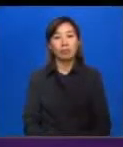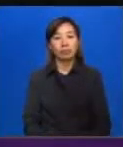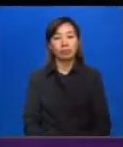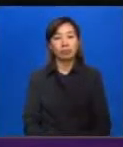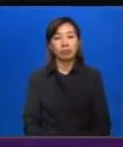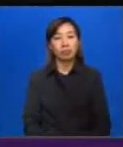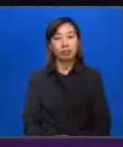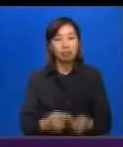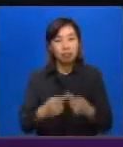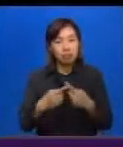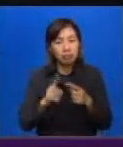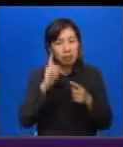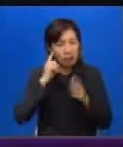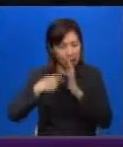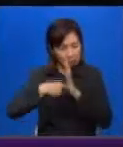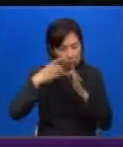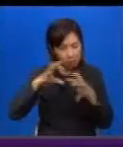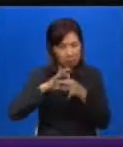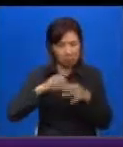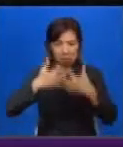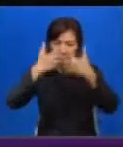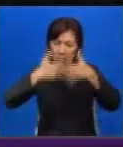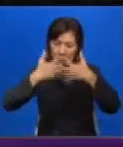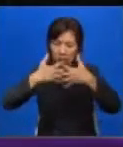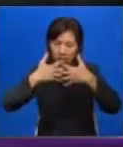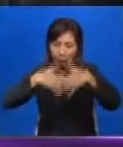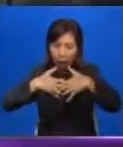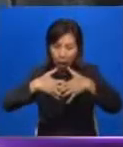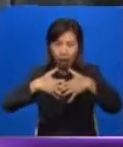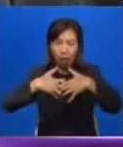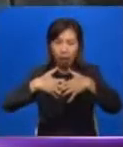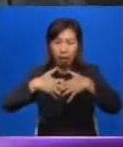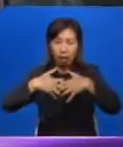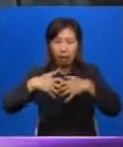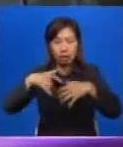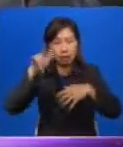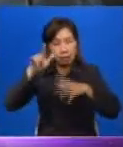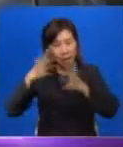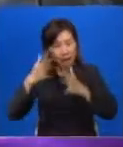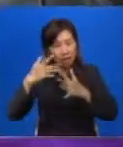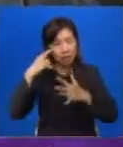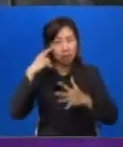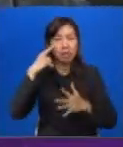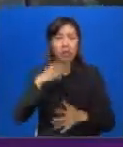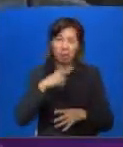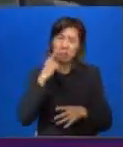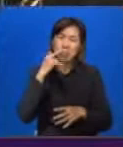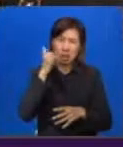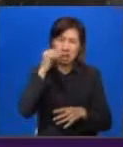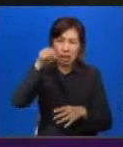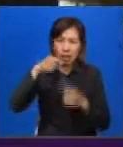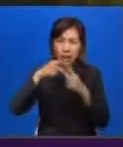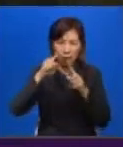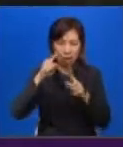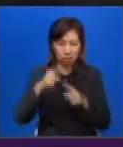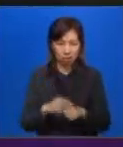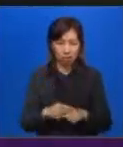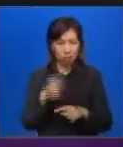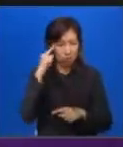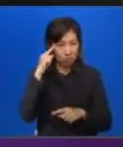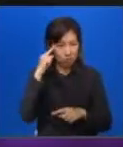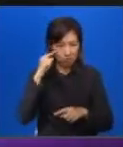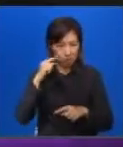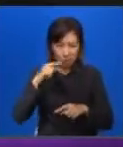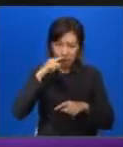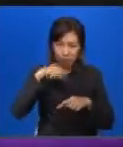สำหรับประเด็นเครื่องยนต์ขัดข้องผู้เชี่ยวชาญมองว่าอาจเกิดขึ้นได้แต่ไม่น่าจะขาดการติดต่อกับภาคพื้นดินโดยฉับพลันขนาดนี้เ